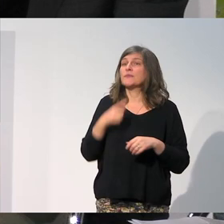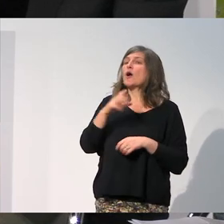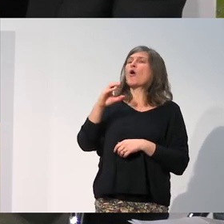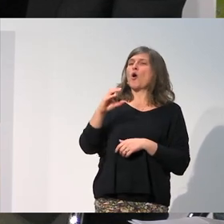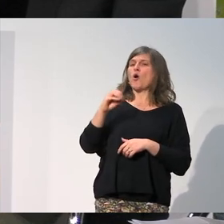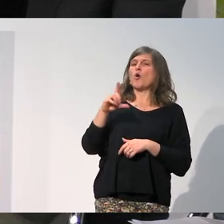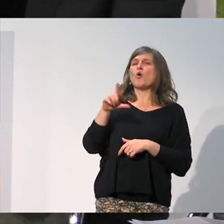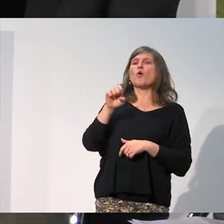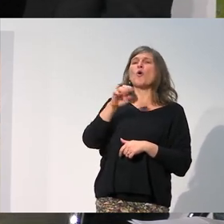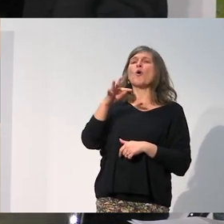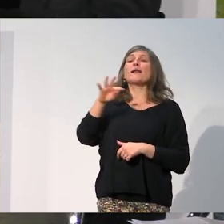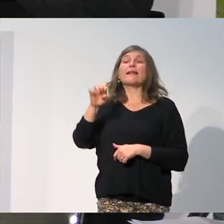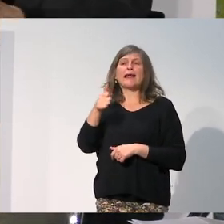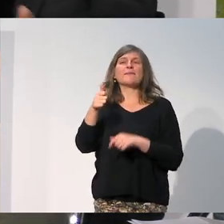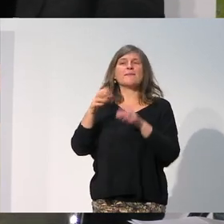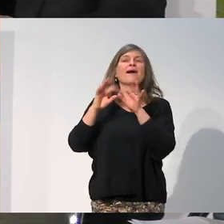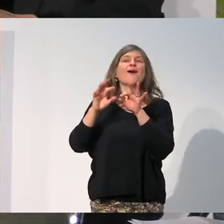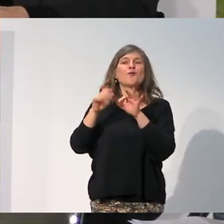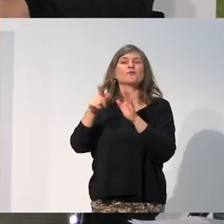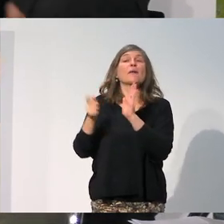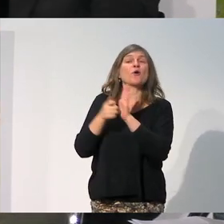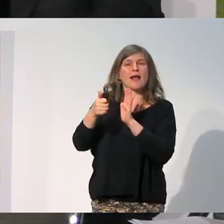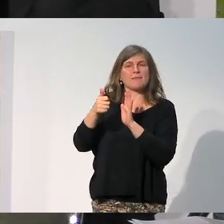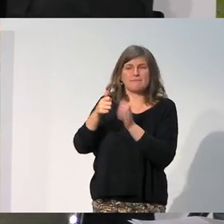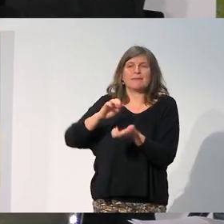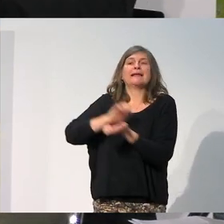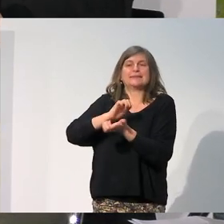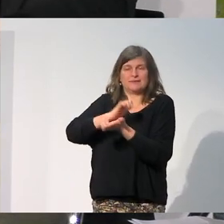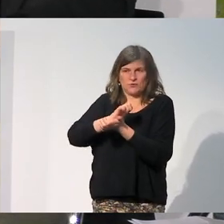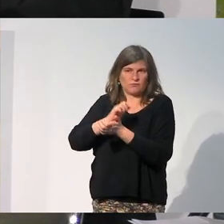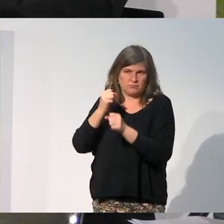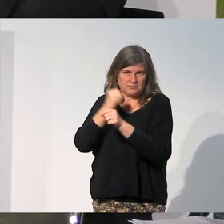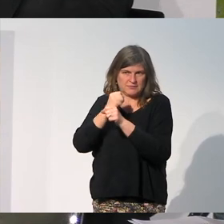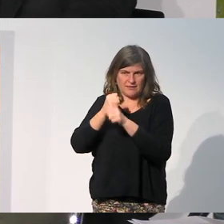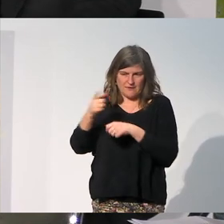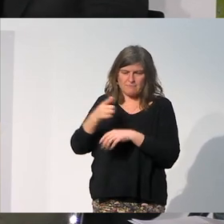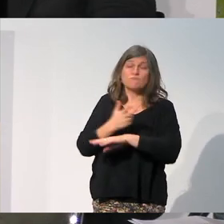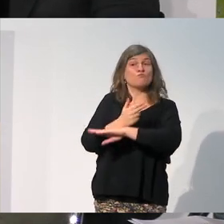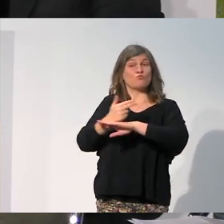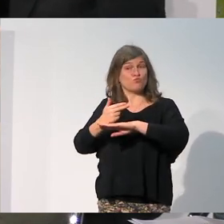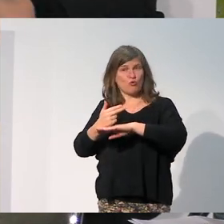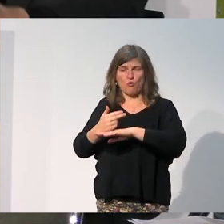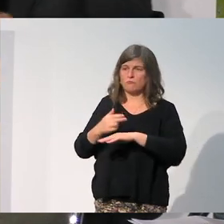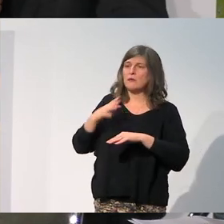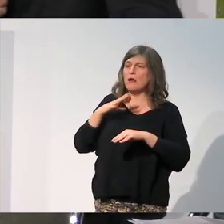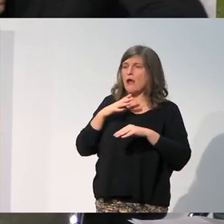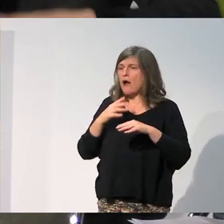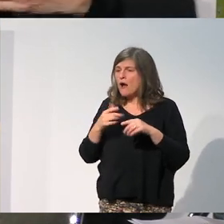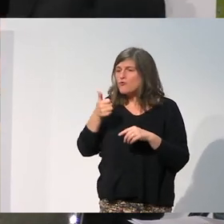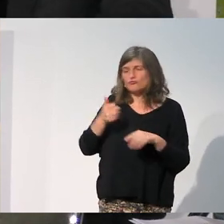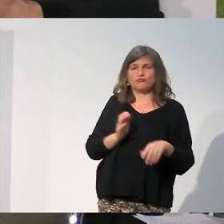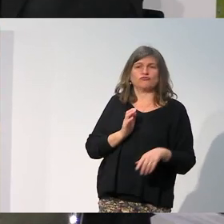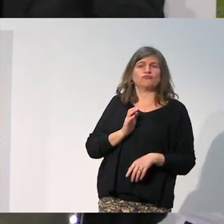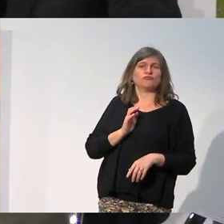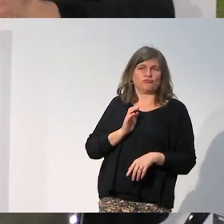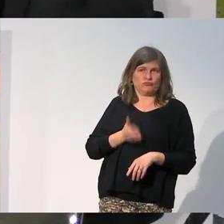que quand elle était éditrice, elle avait un bureau dans sa maison d'édition, et qu'elle avait une petite terrière brabançonne, une petite chienne qui